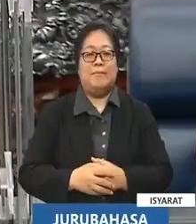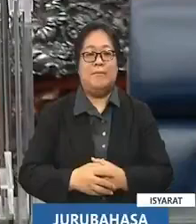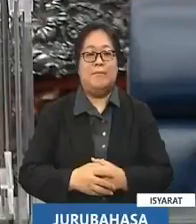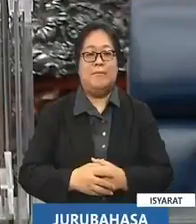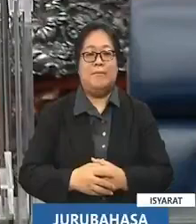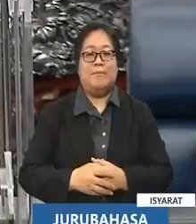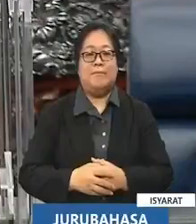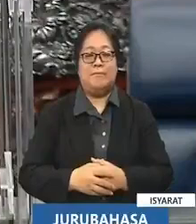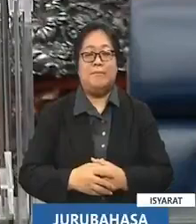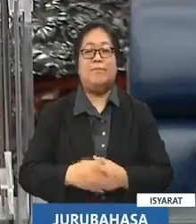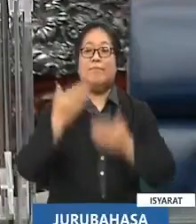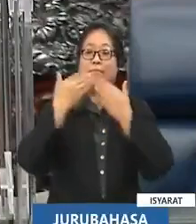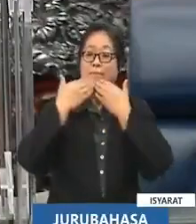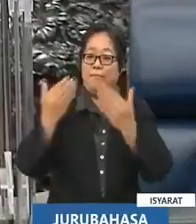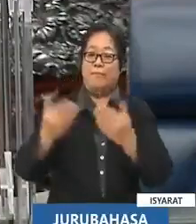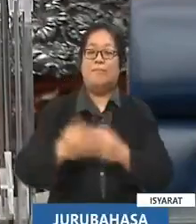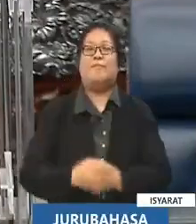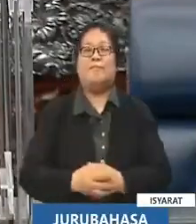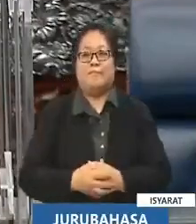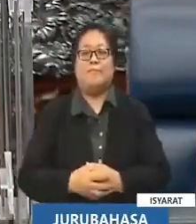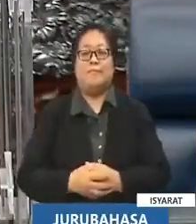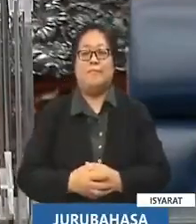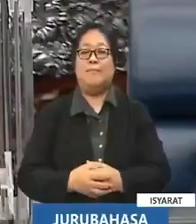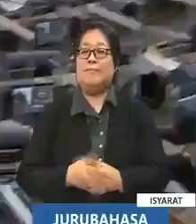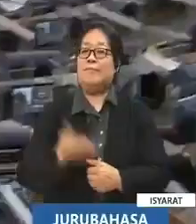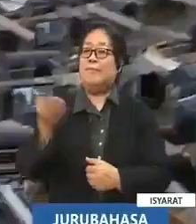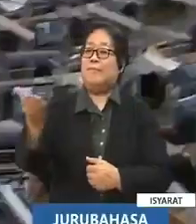22 23 Jan masih